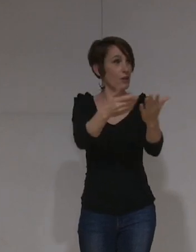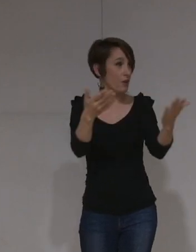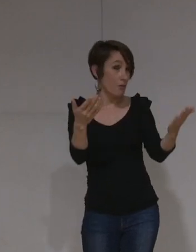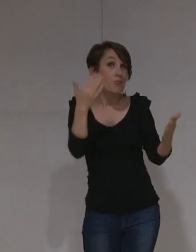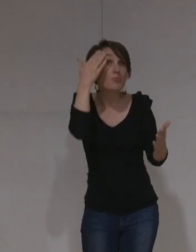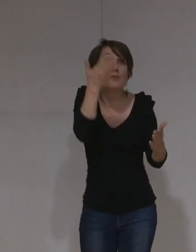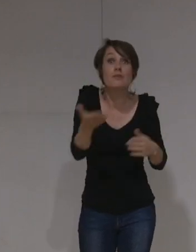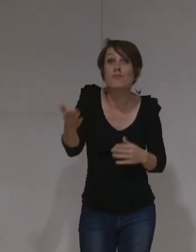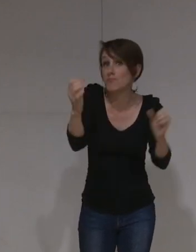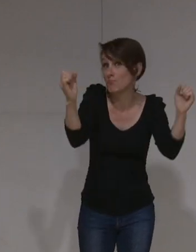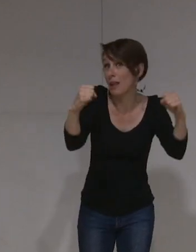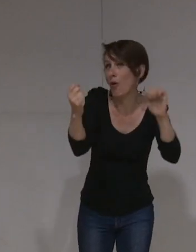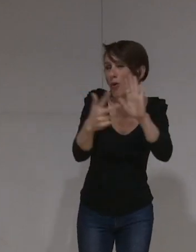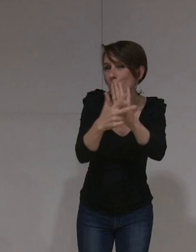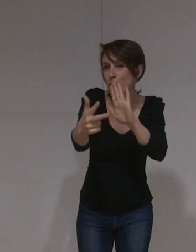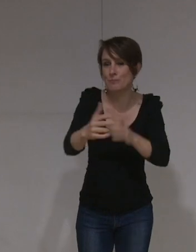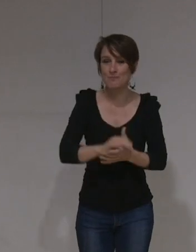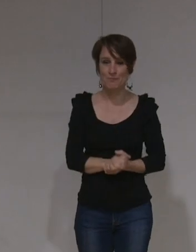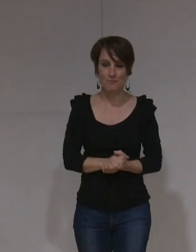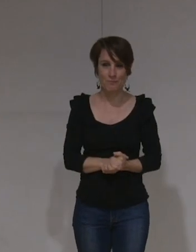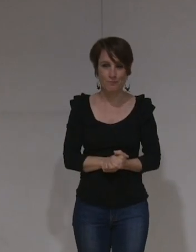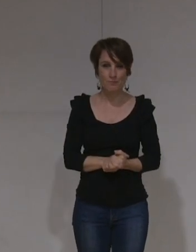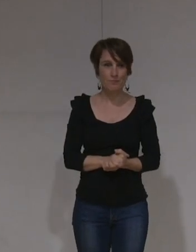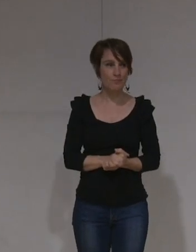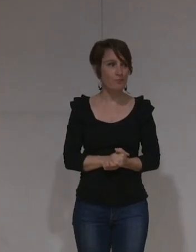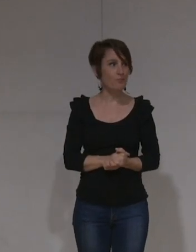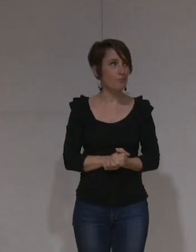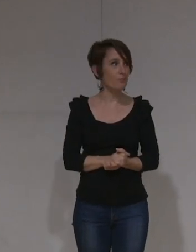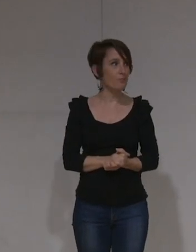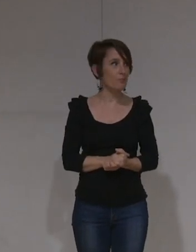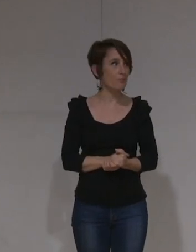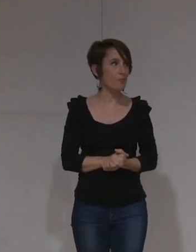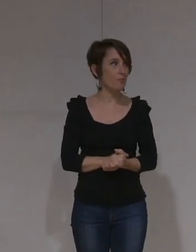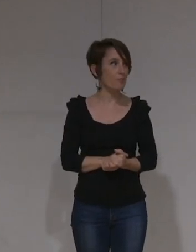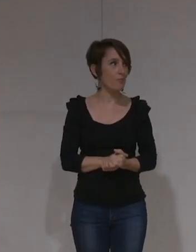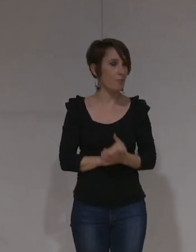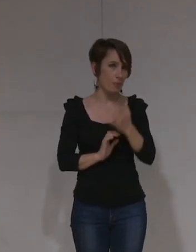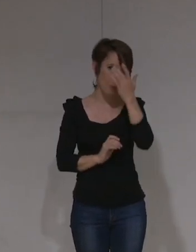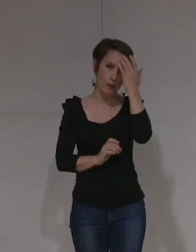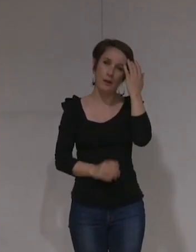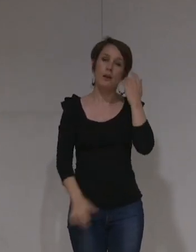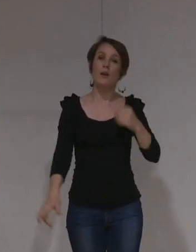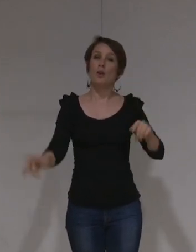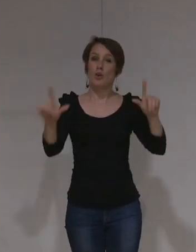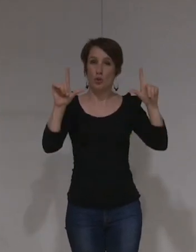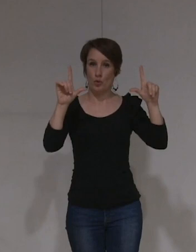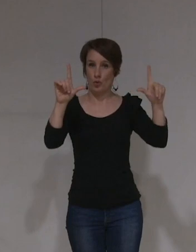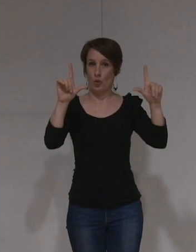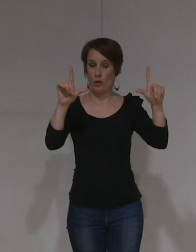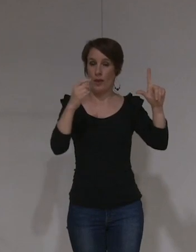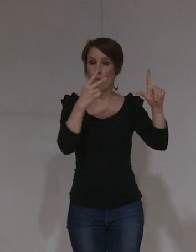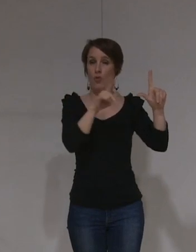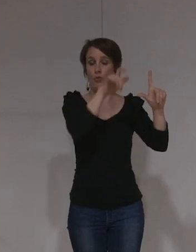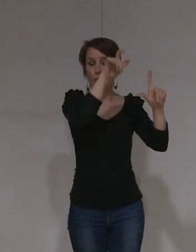d'accord qui est une œuvre donc qui qui est d'un artiste italien Mario